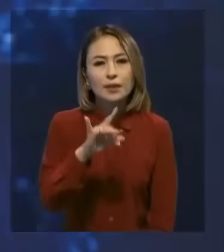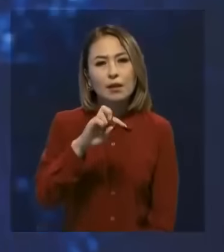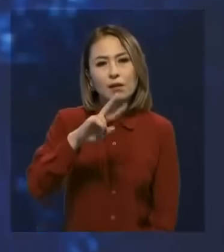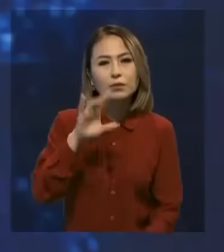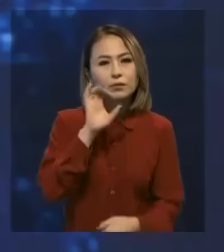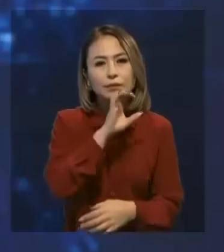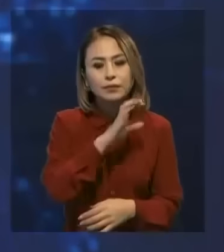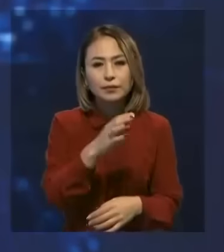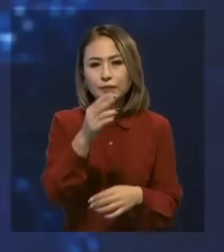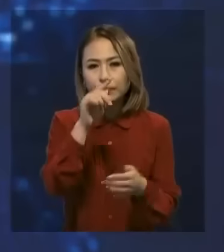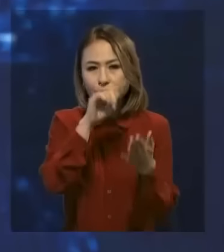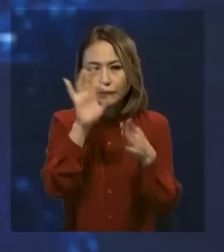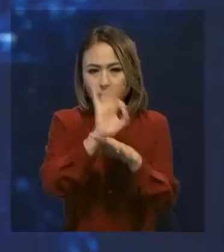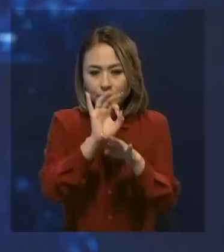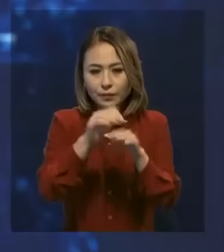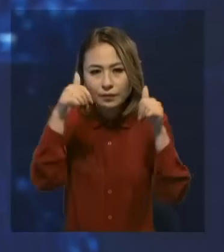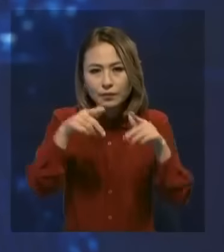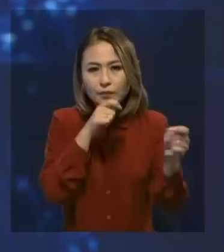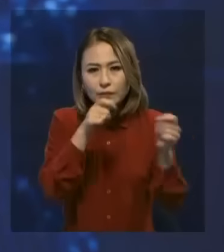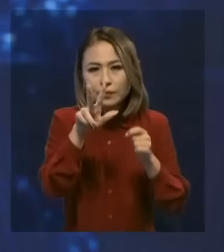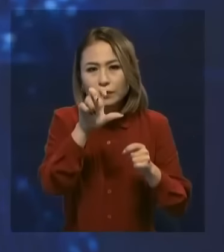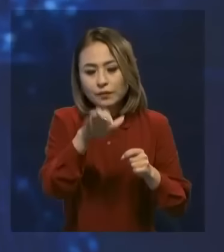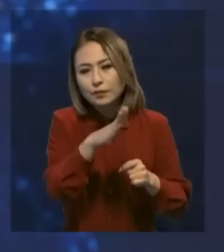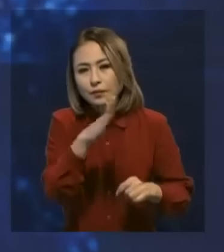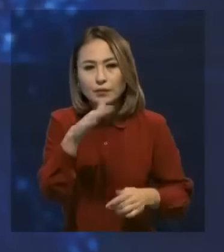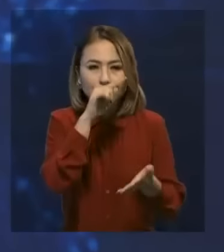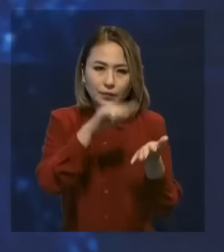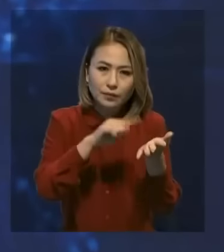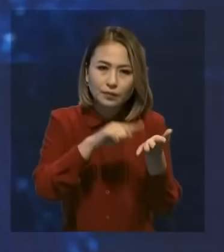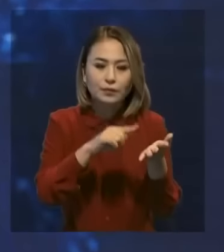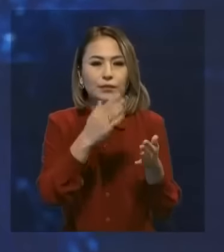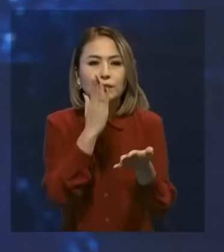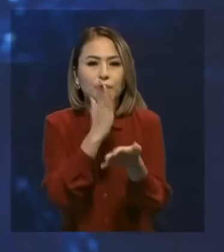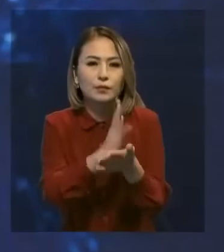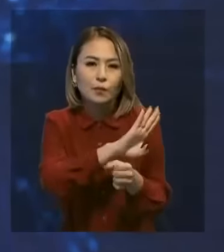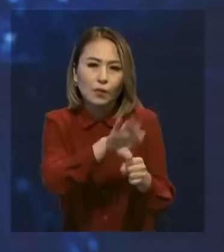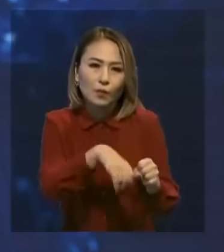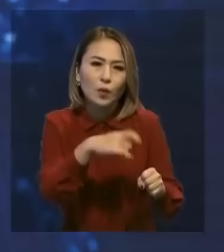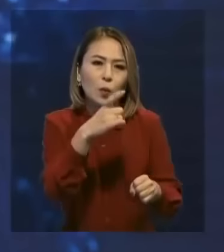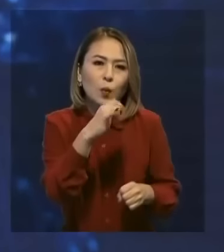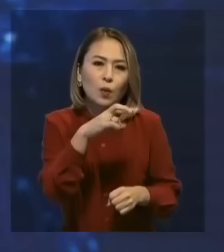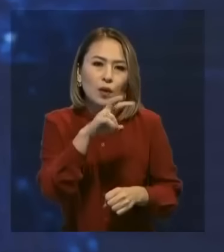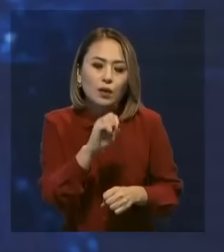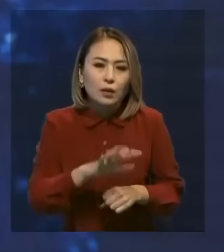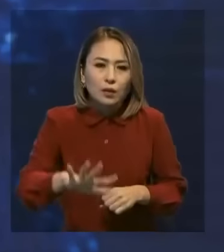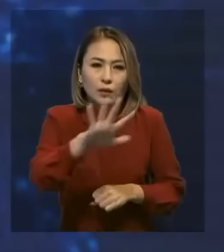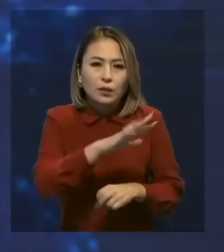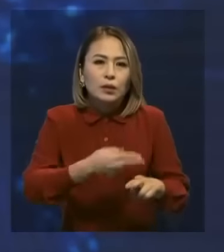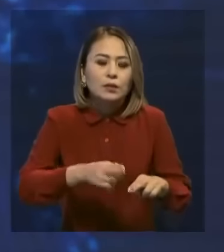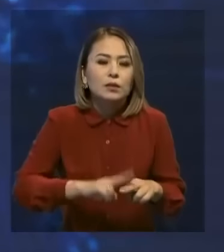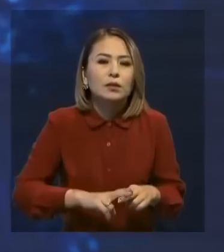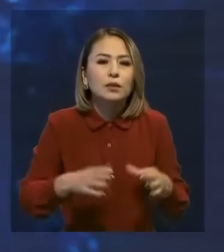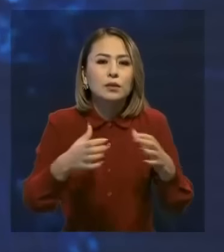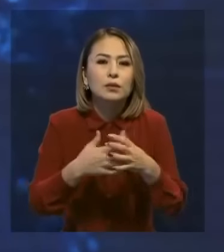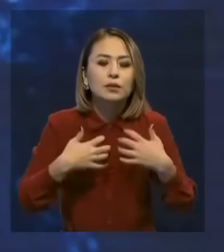Израильдің солтүстігінде құс тұмауының таралу қаупінен 300 мыңнан аса тауық пен күрке тауық жойылды. Індет Хула өзеніне ұшып